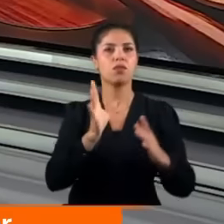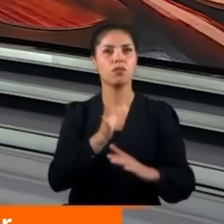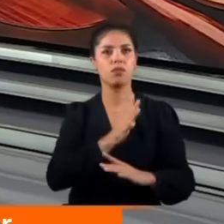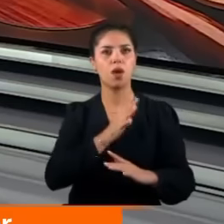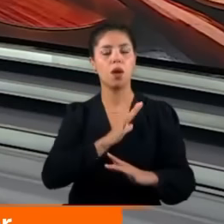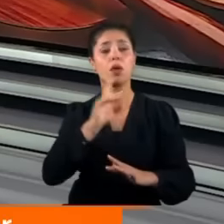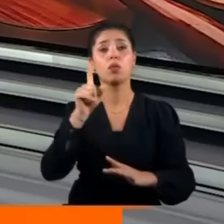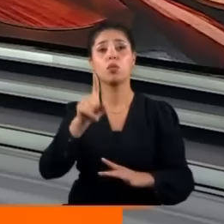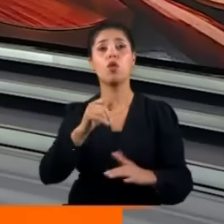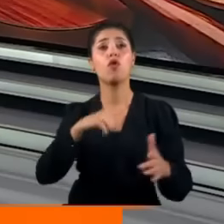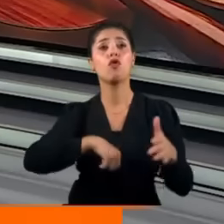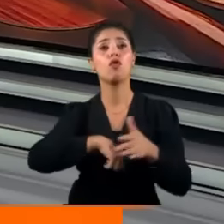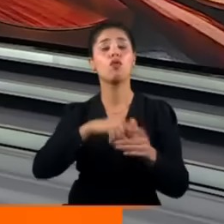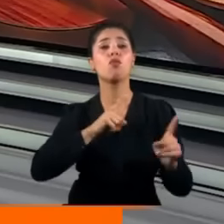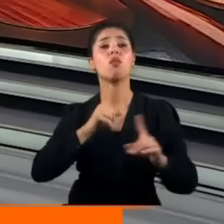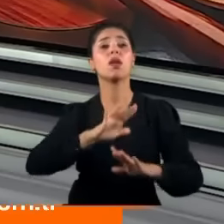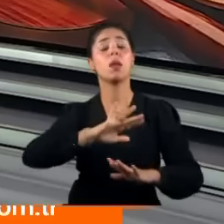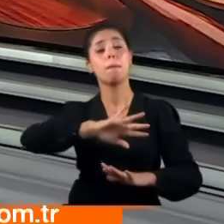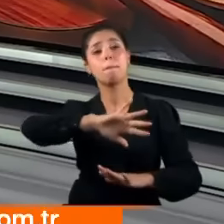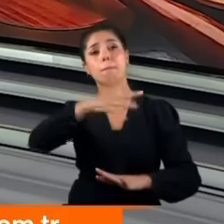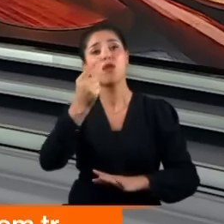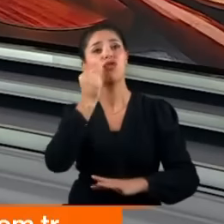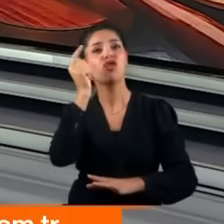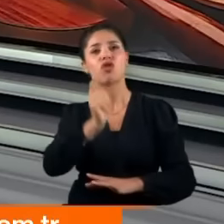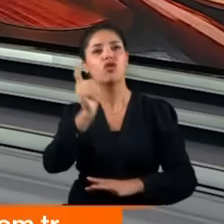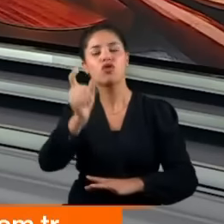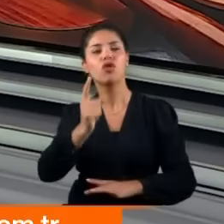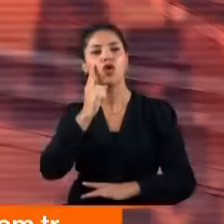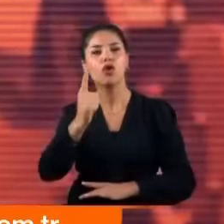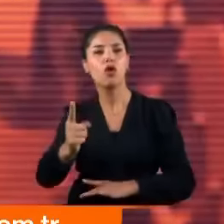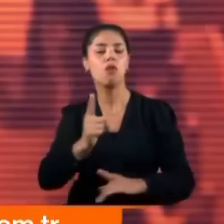açılan diğer davaların müştekileriyle yüzleşti.